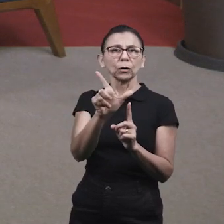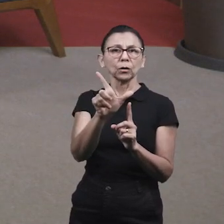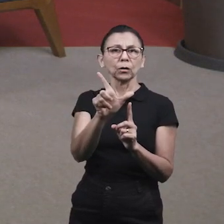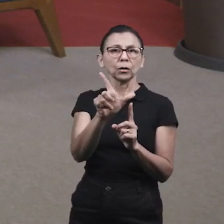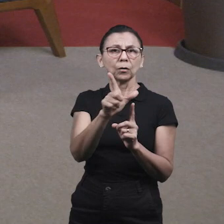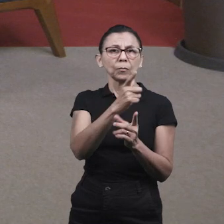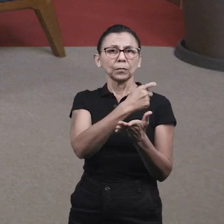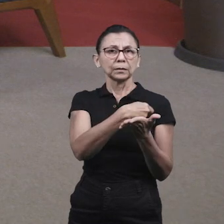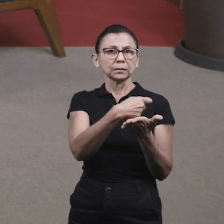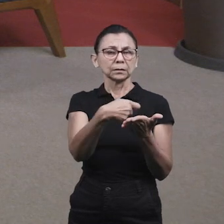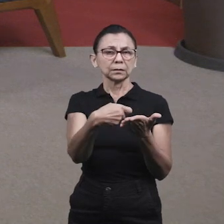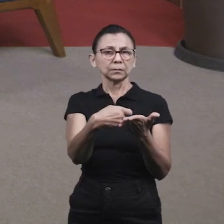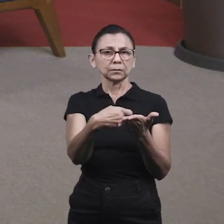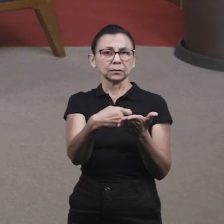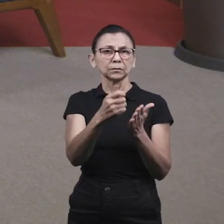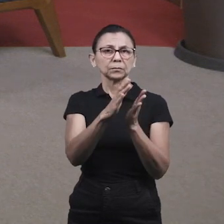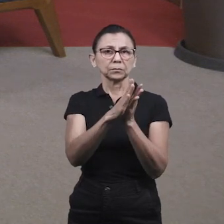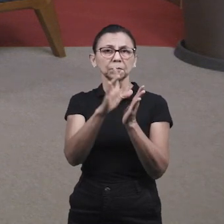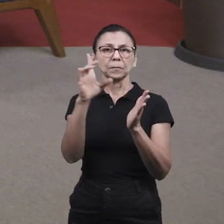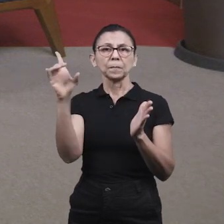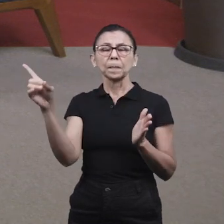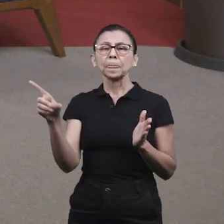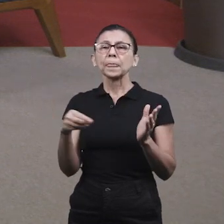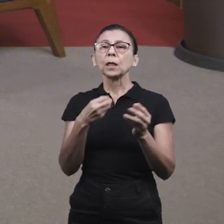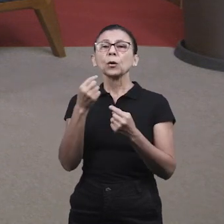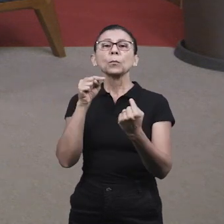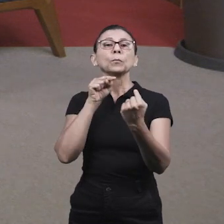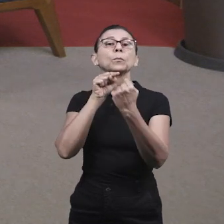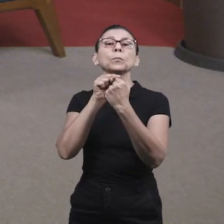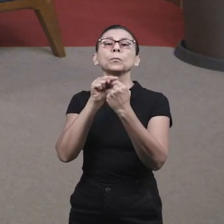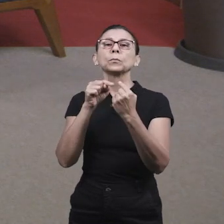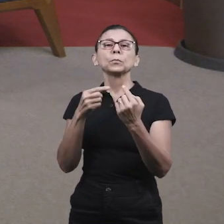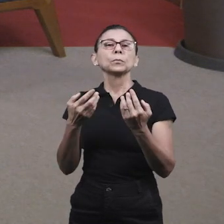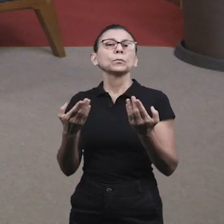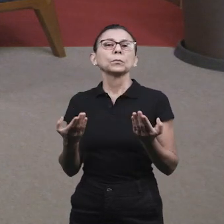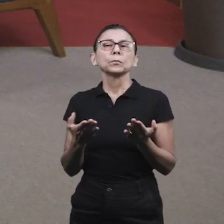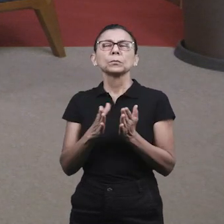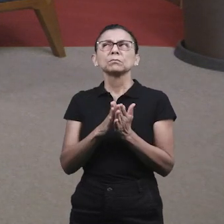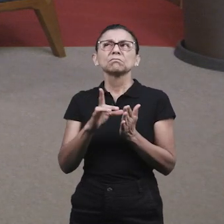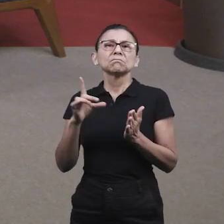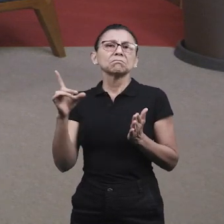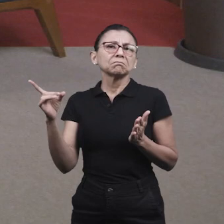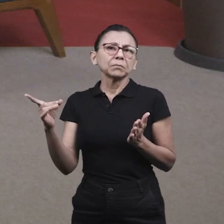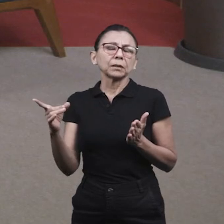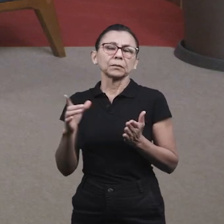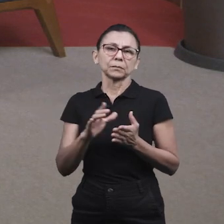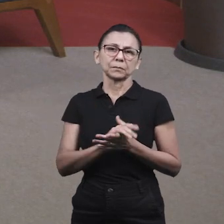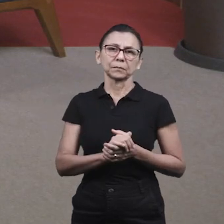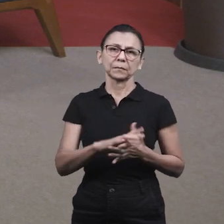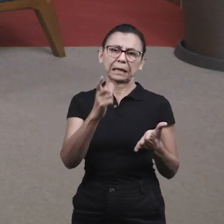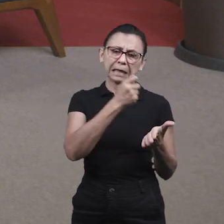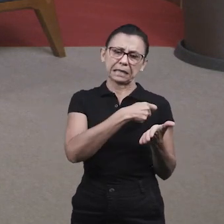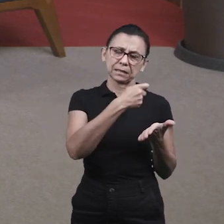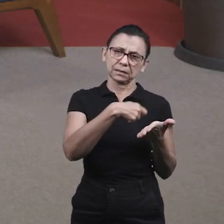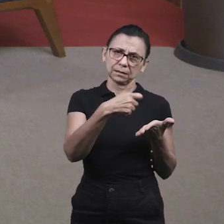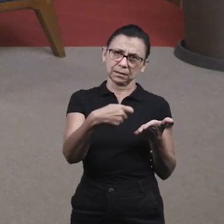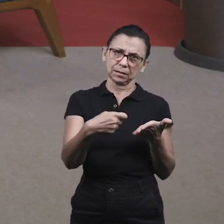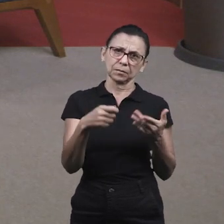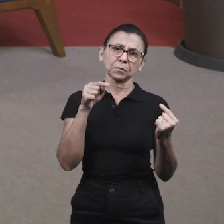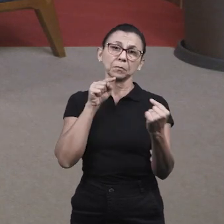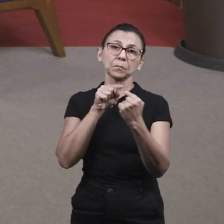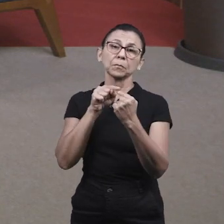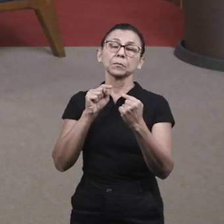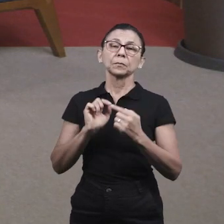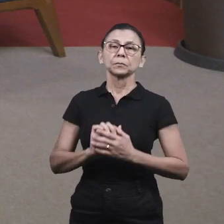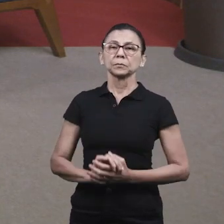plusieurs écrivains, plusieurs personnes inspirées par cet auteur qui ont écrit la Bible. Mais nous allons parler un peu